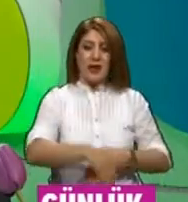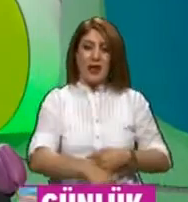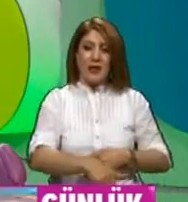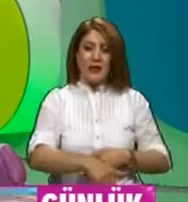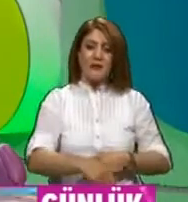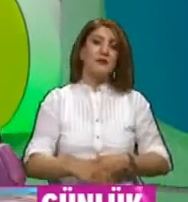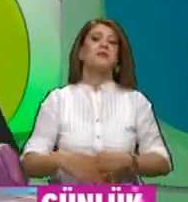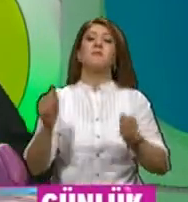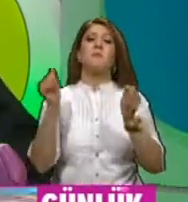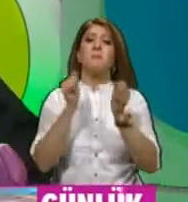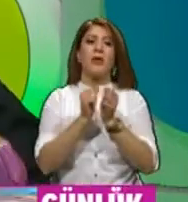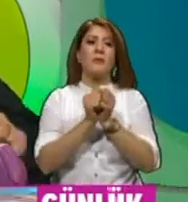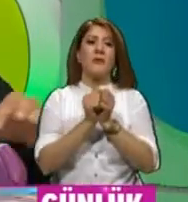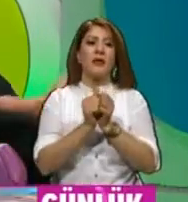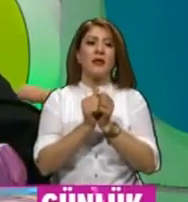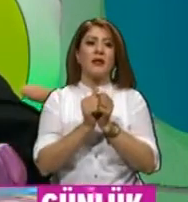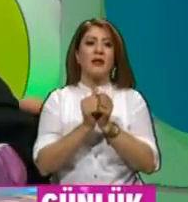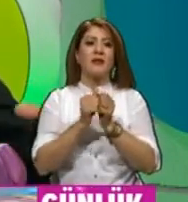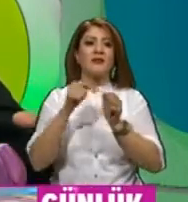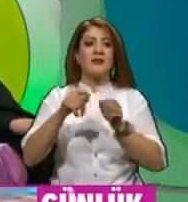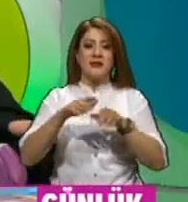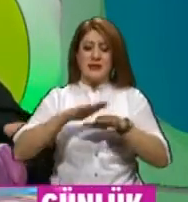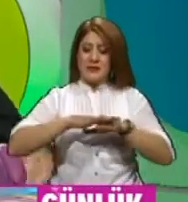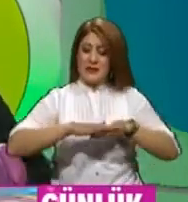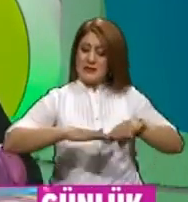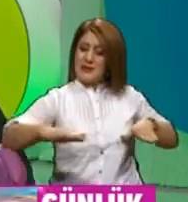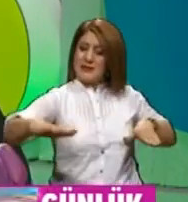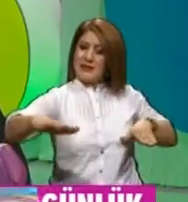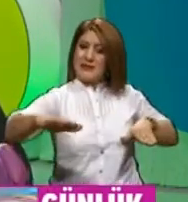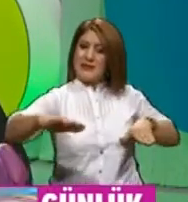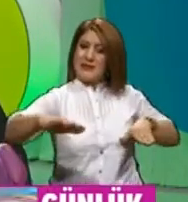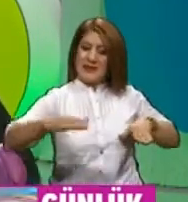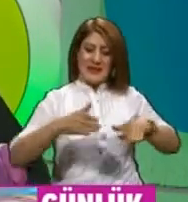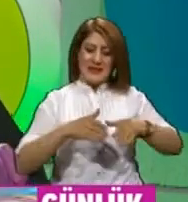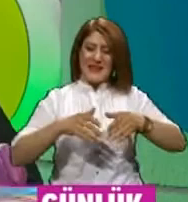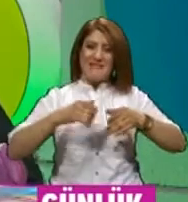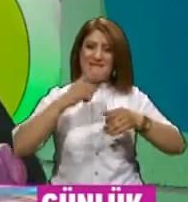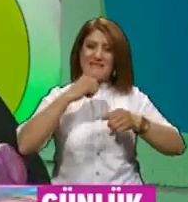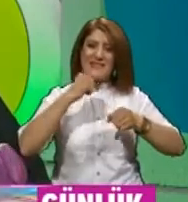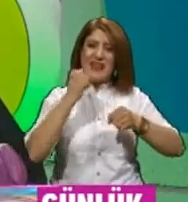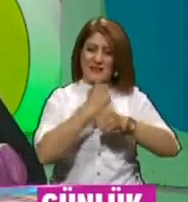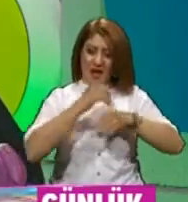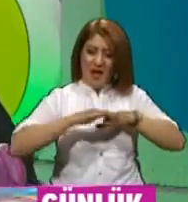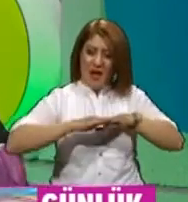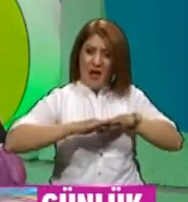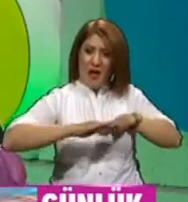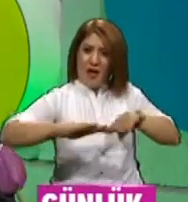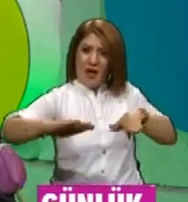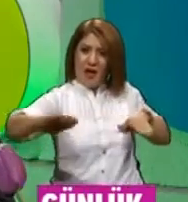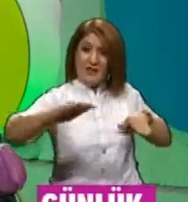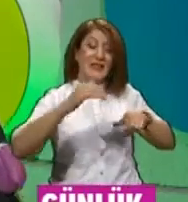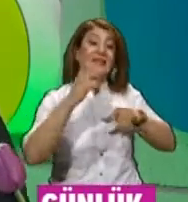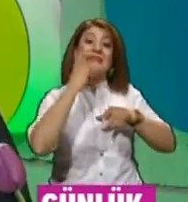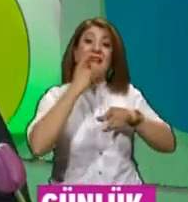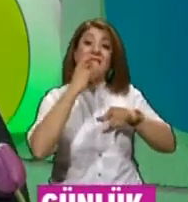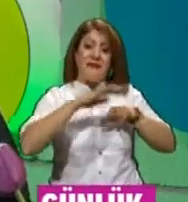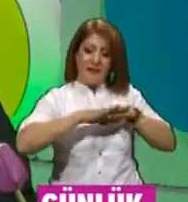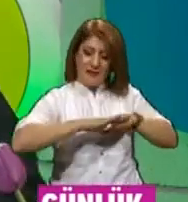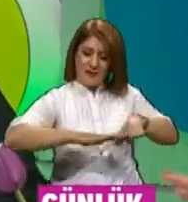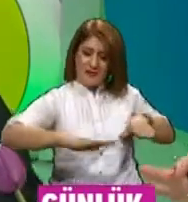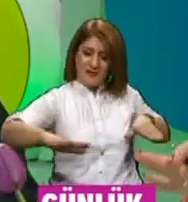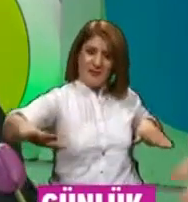Bodyboard, üzerinde yatarak sörf yaptığımız sörf tahtaları. Biraz evet, daha küçüktür. Ayakta